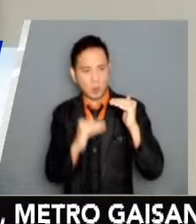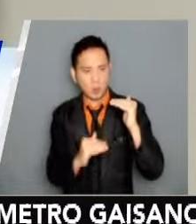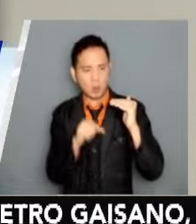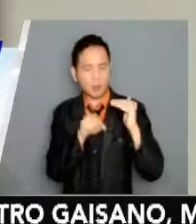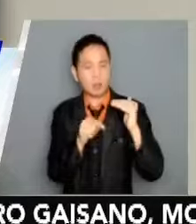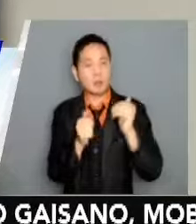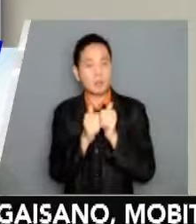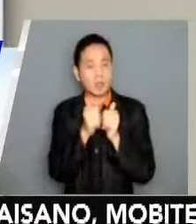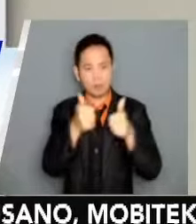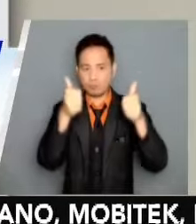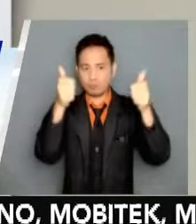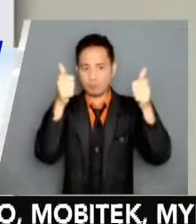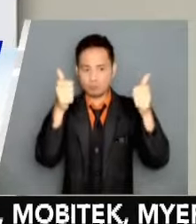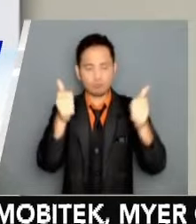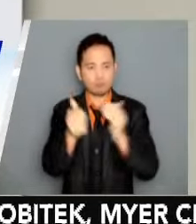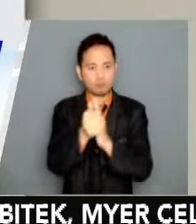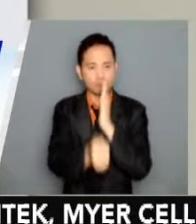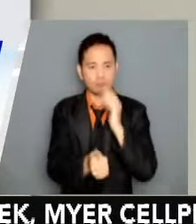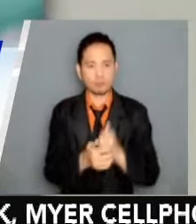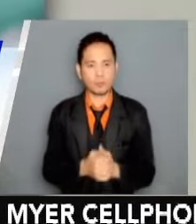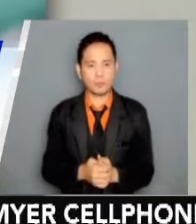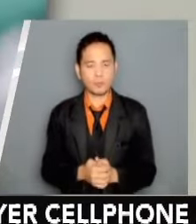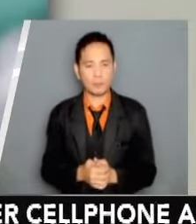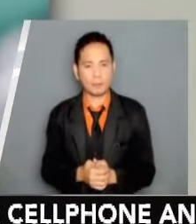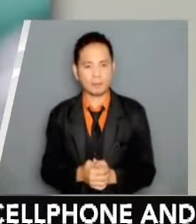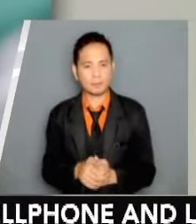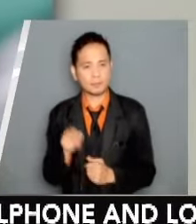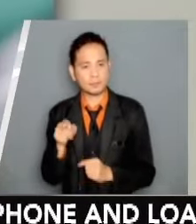2021 bago magpalit ng citizenship.